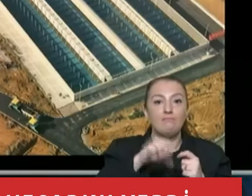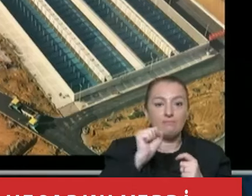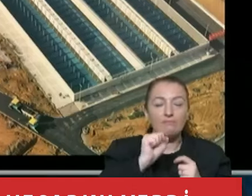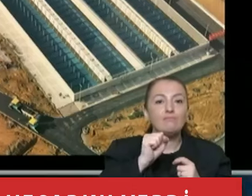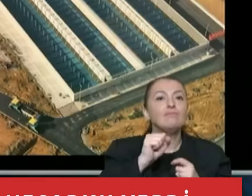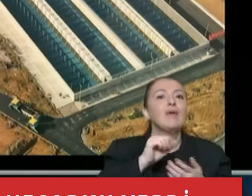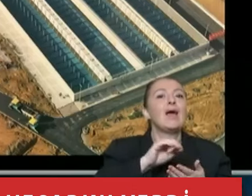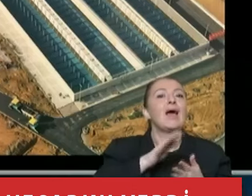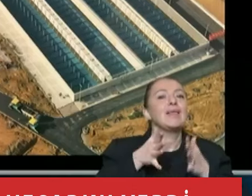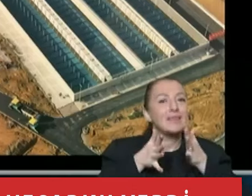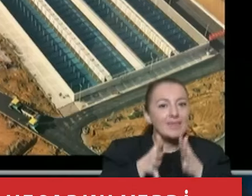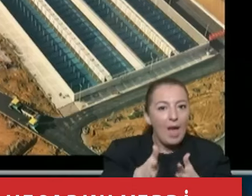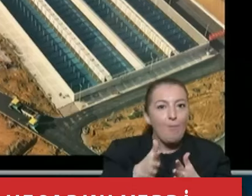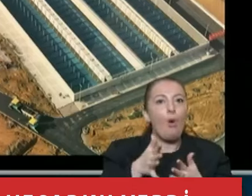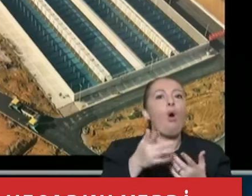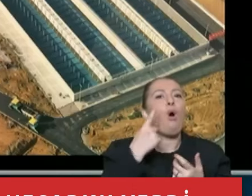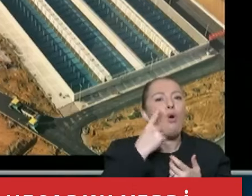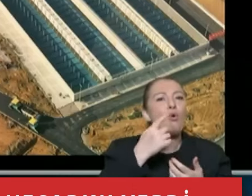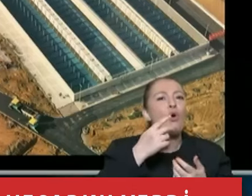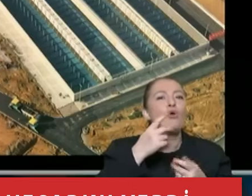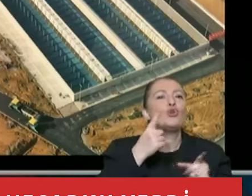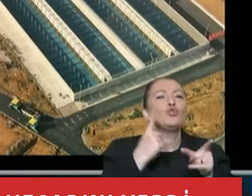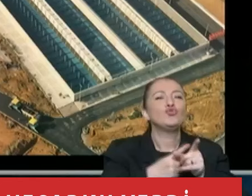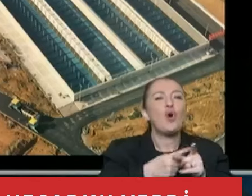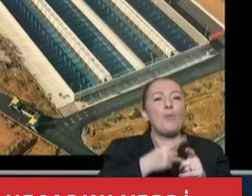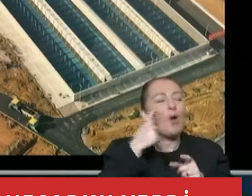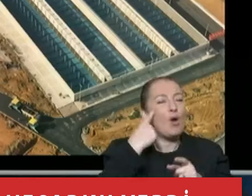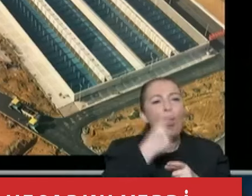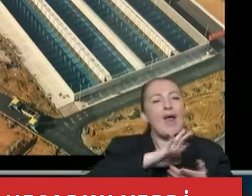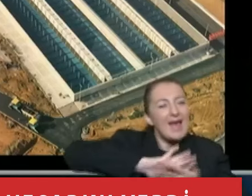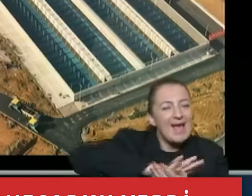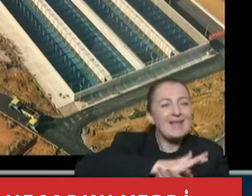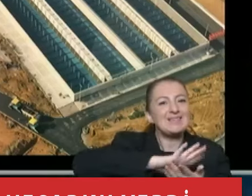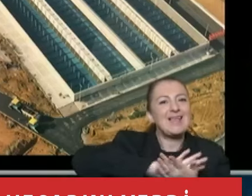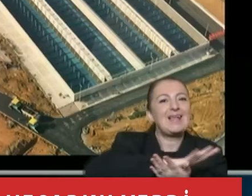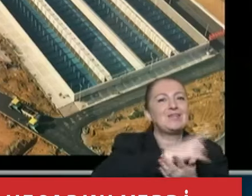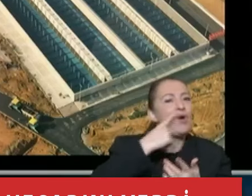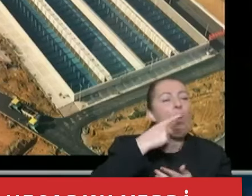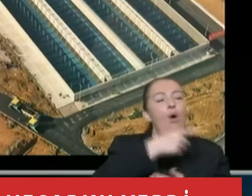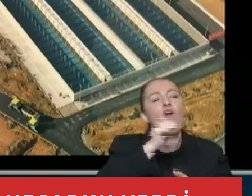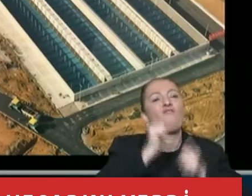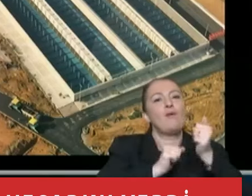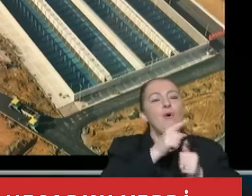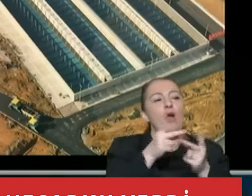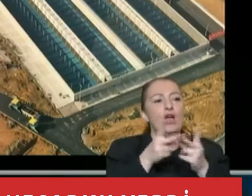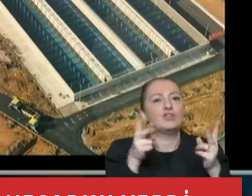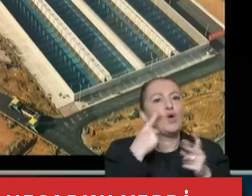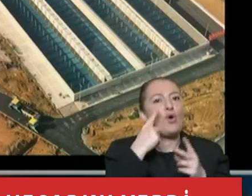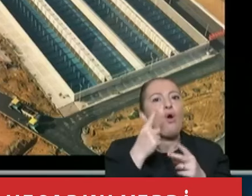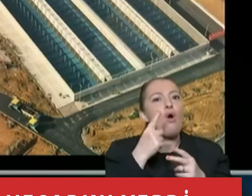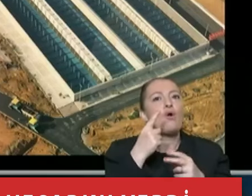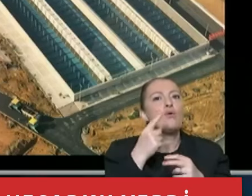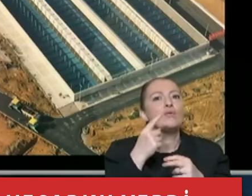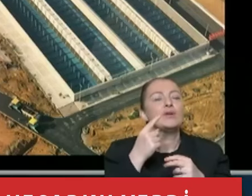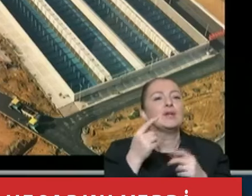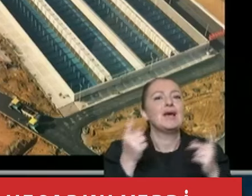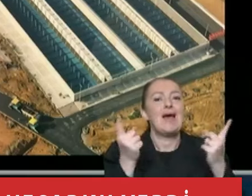kazanım ve komp kompost tesisinde atık alım kapasitesi artışı sağlanmıştır yenilenebilir